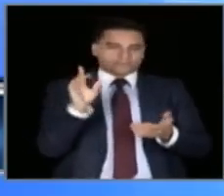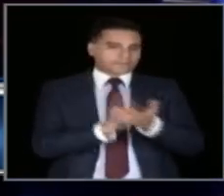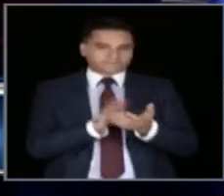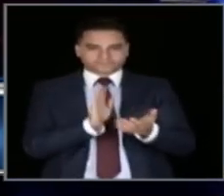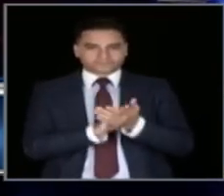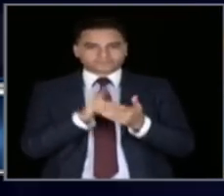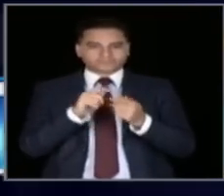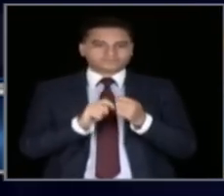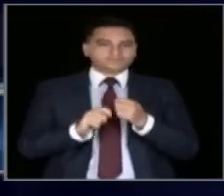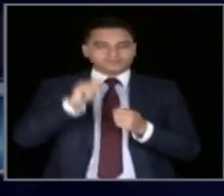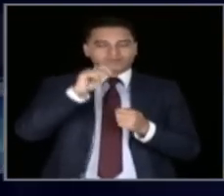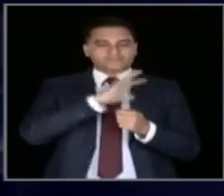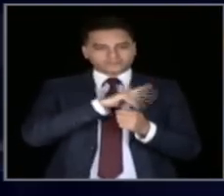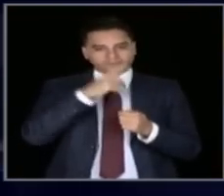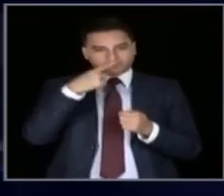فعلا في فلسطين.